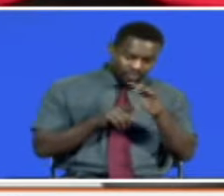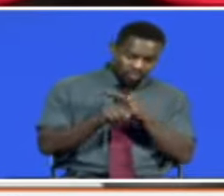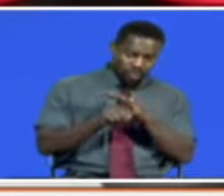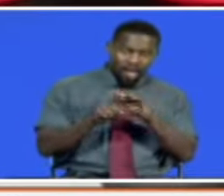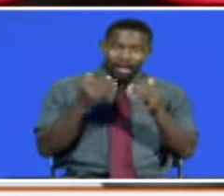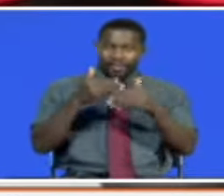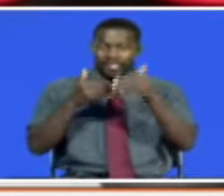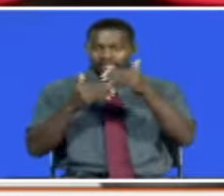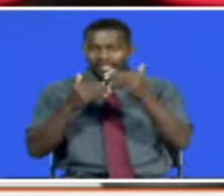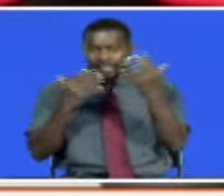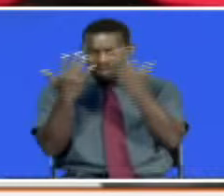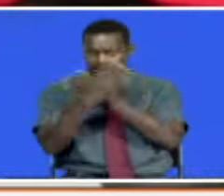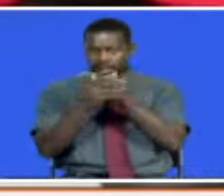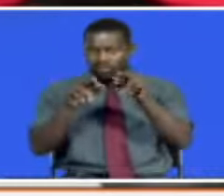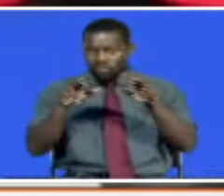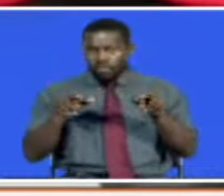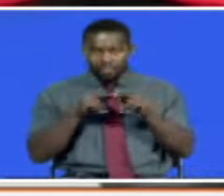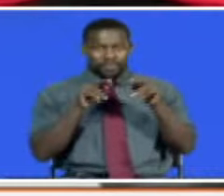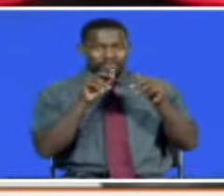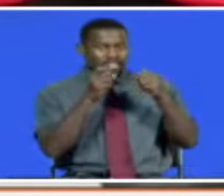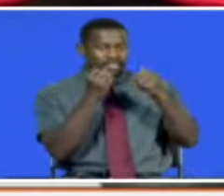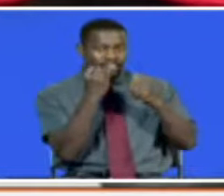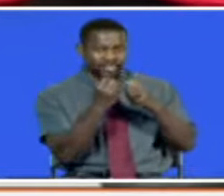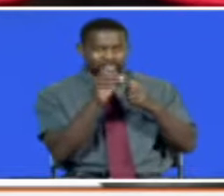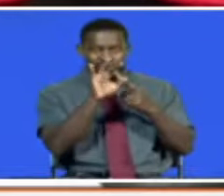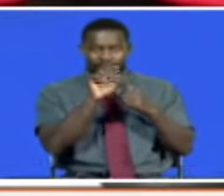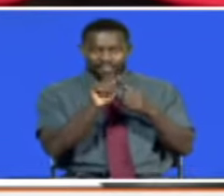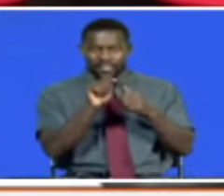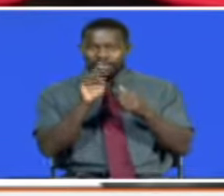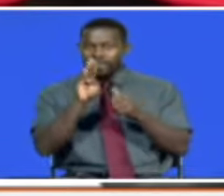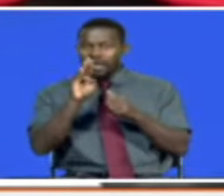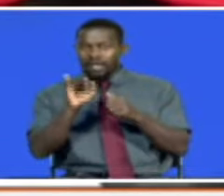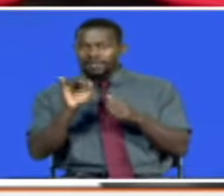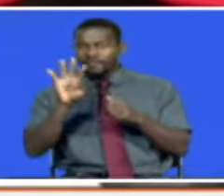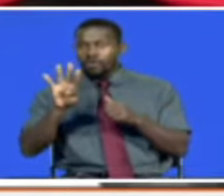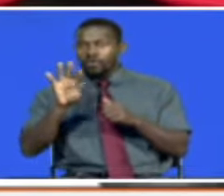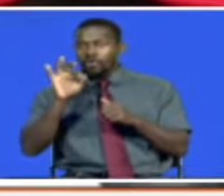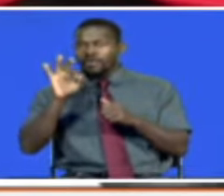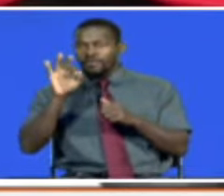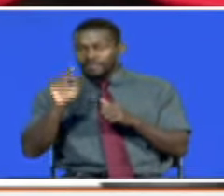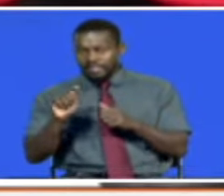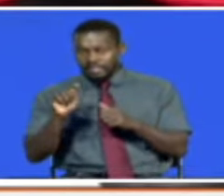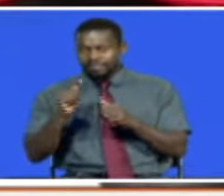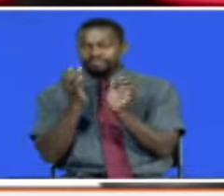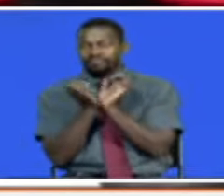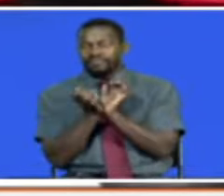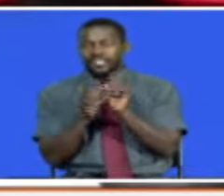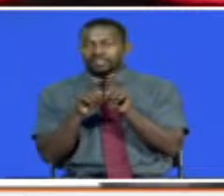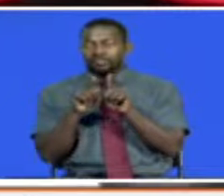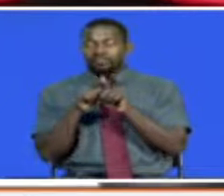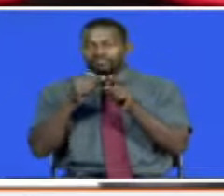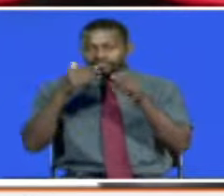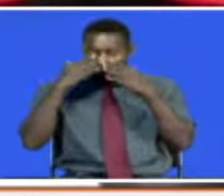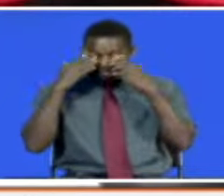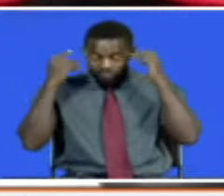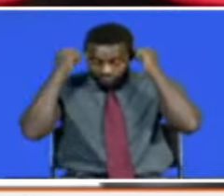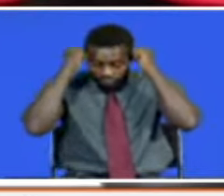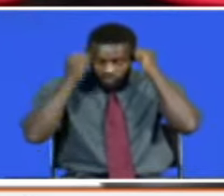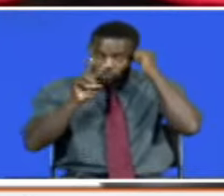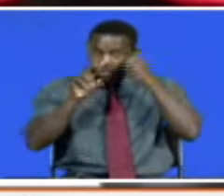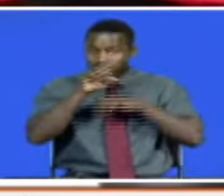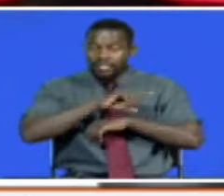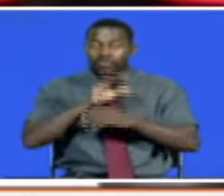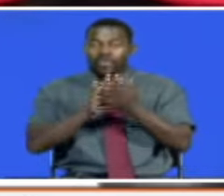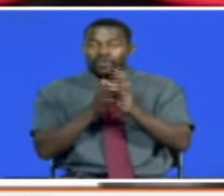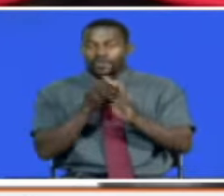room. It was the size of 6 feet by 4 feet. I was left on the floor handcuffed at the back and blindfolded for 2 days without food,